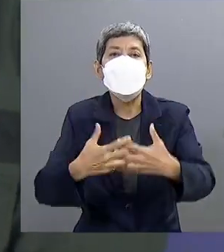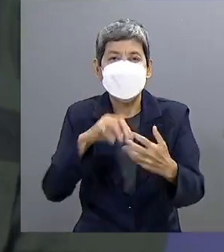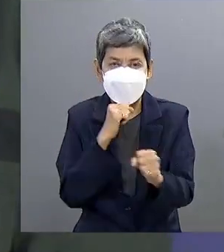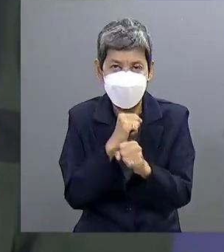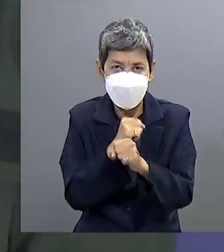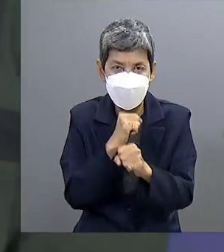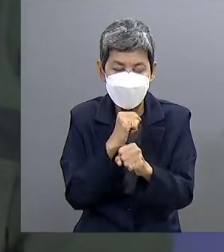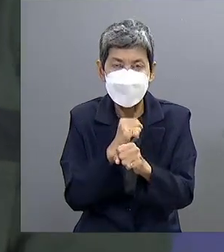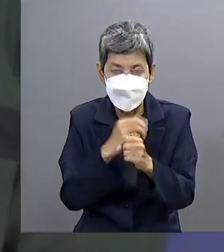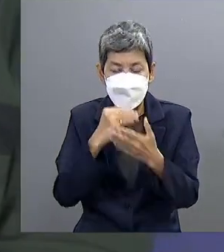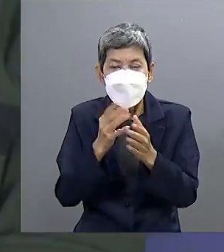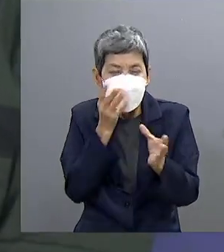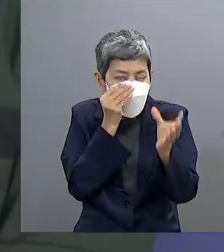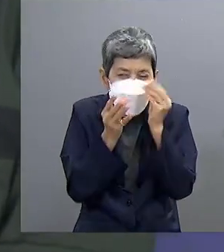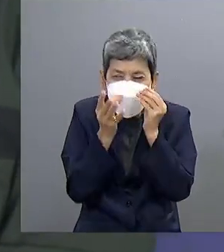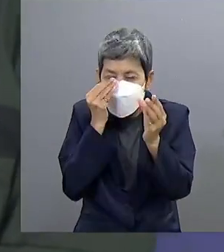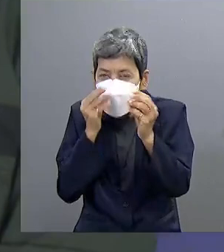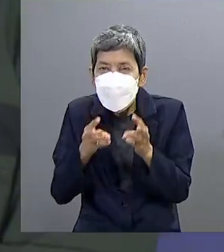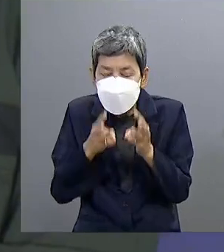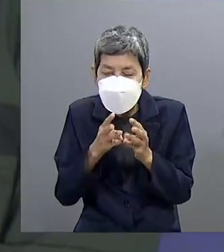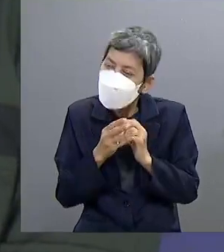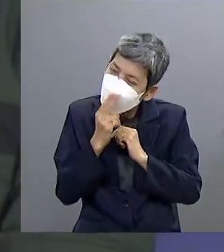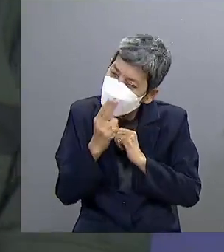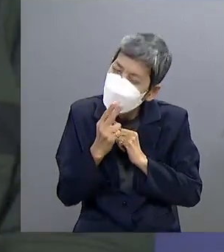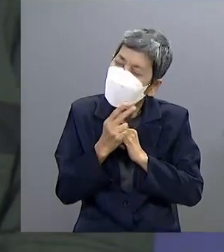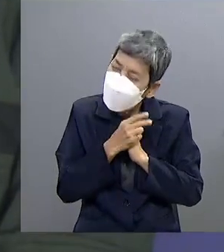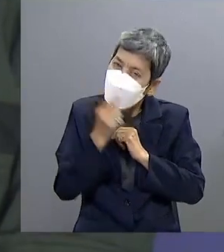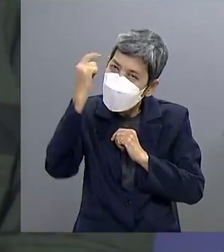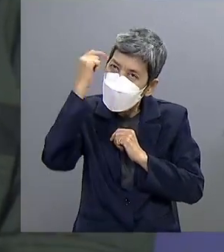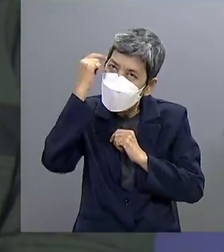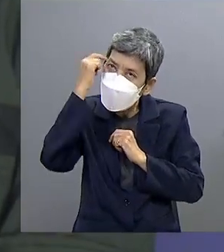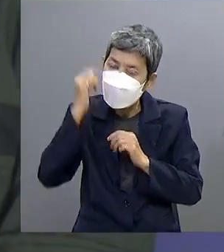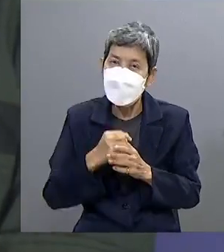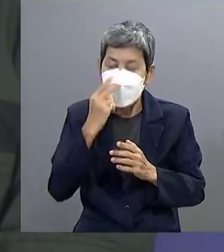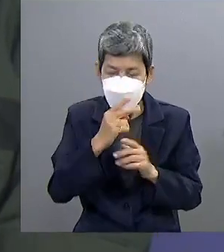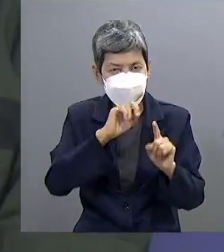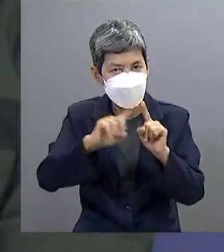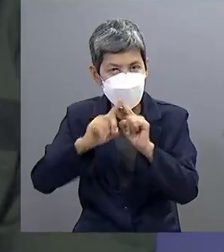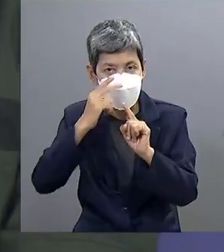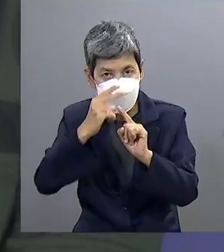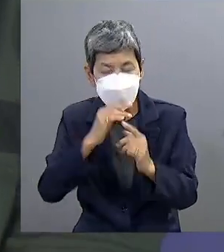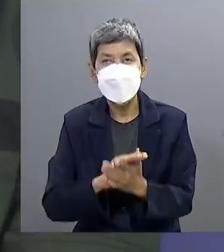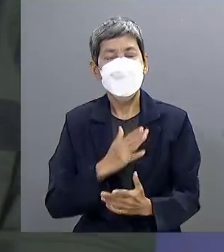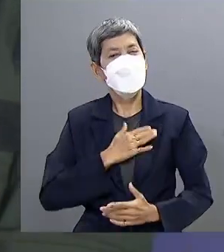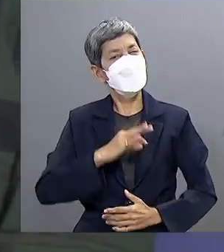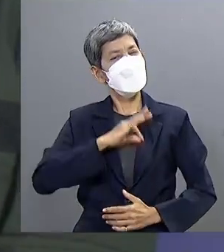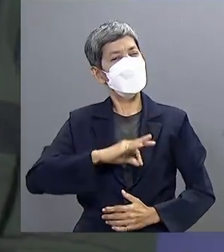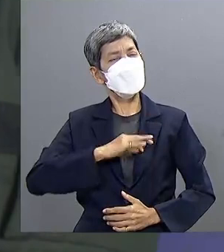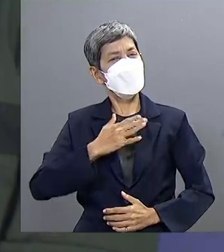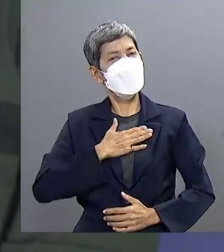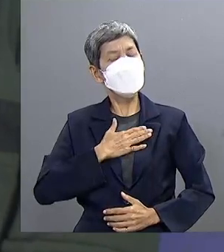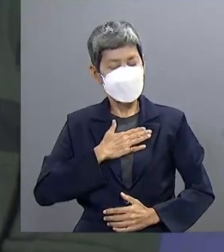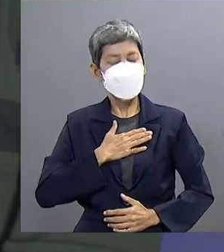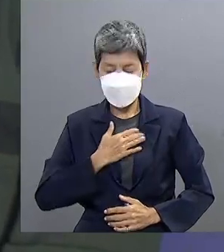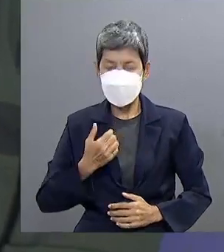ได้เรียนรู้วิธีการทำงานแล้วก็เห็นหลายๆอย่างเรารู้สึกว่าเราจะกลับมาเป็นครูมากกว่